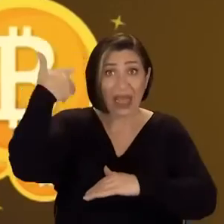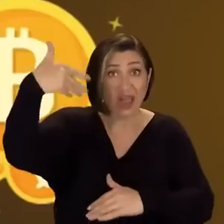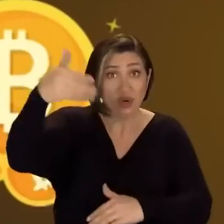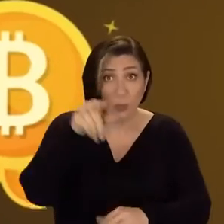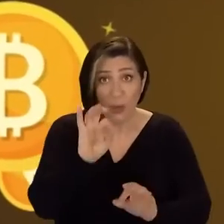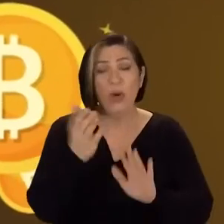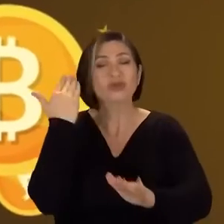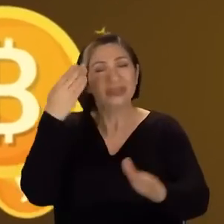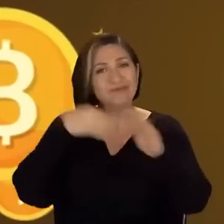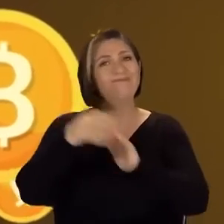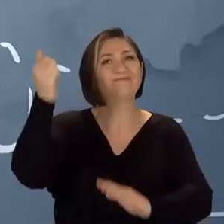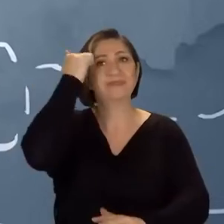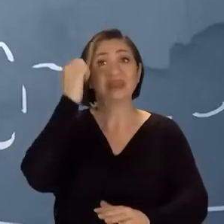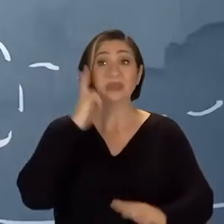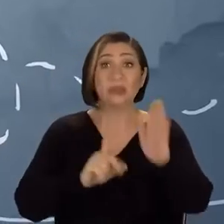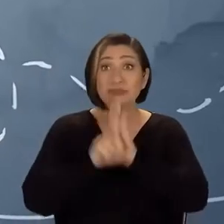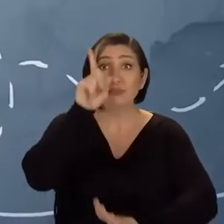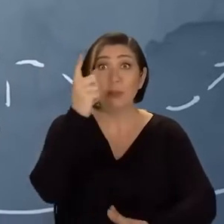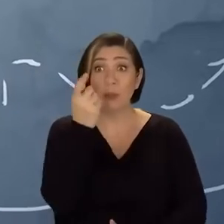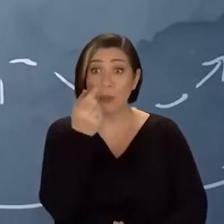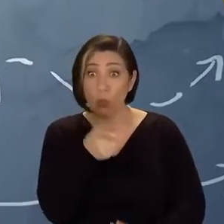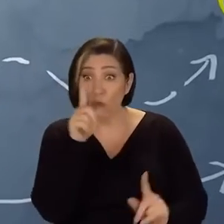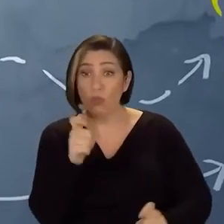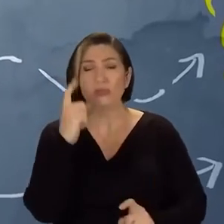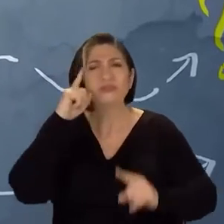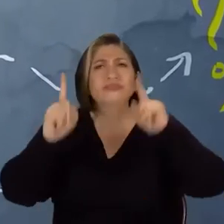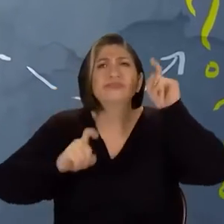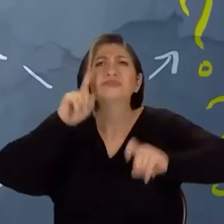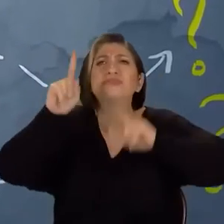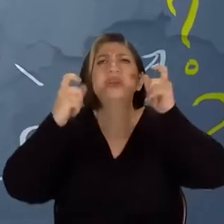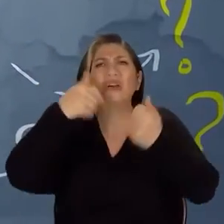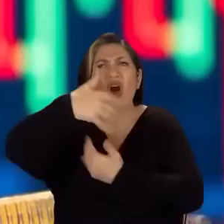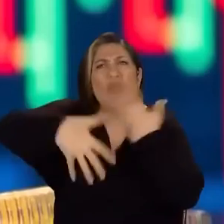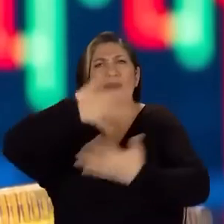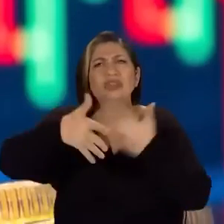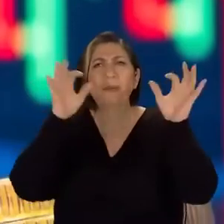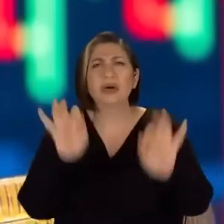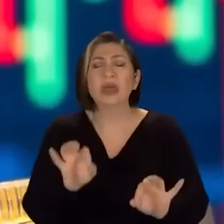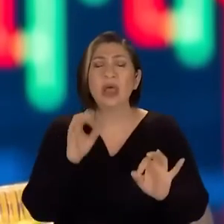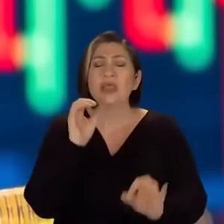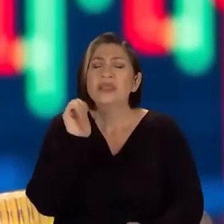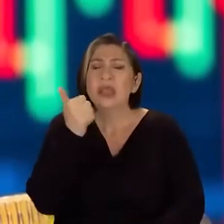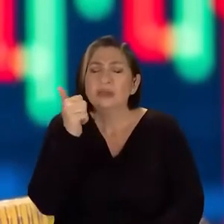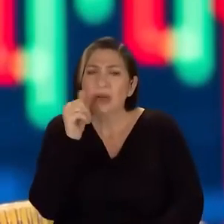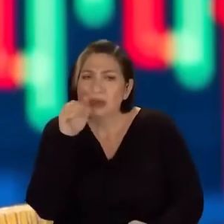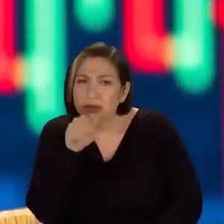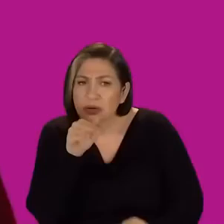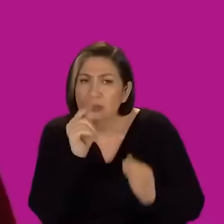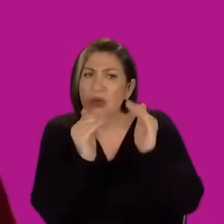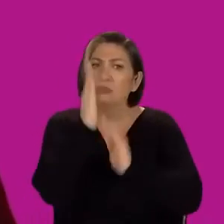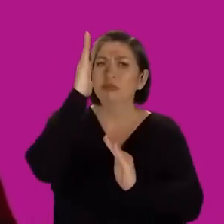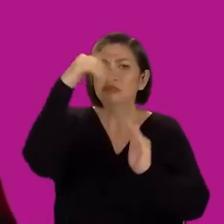girseydik. Zengin olmanın yolu bu mu soruları işi daha da karmaşık hale getirdi. Ne zaman düşüp ne zaman çıkacağı belli